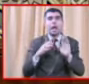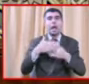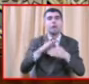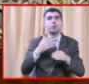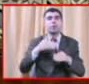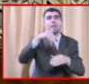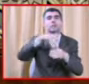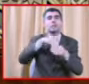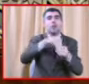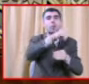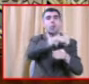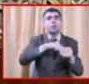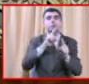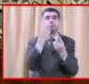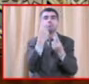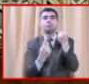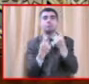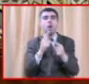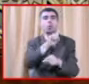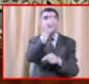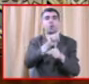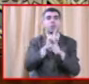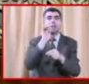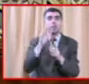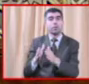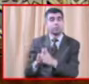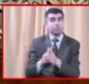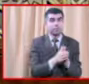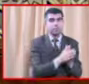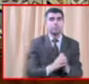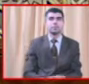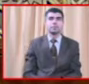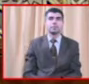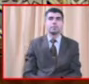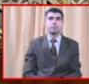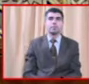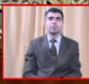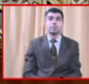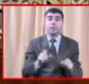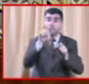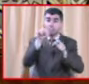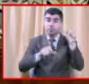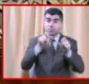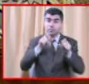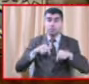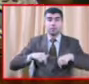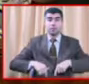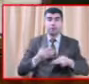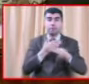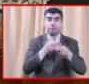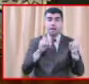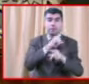الجاهزة، وذلك مباشرة مع نهاية حصة الأسئلة الشفهية هاته. حضرات السيدات والسادة، نشرع الآن في